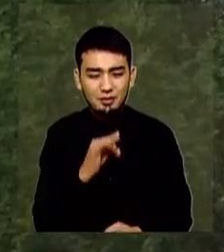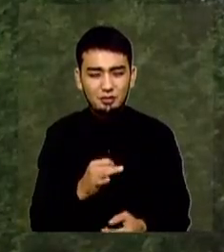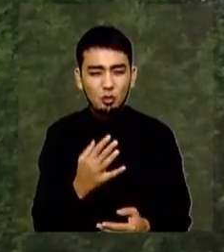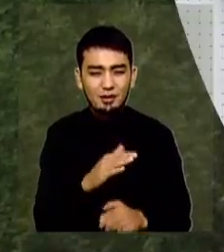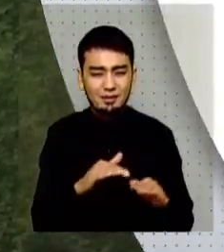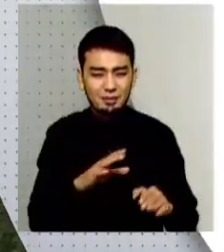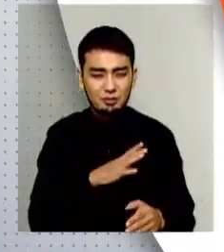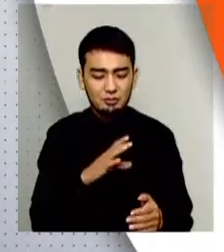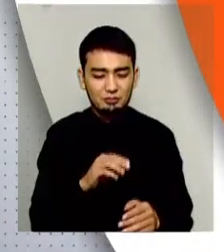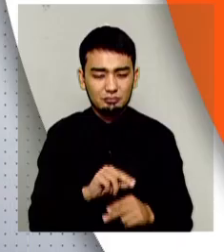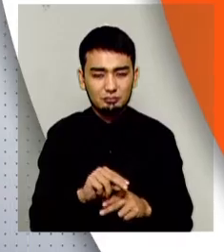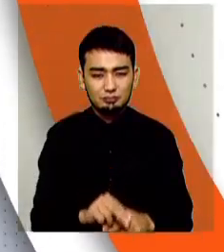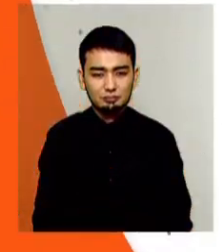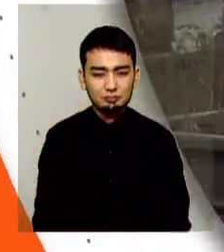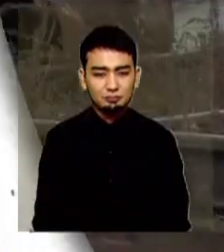воспитывали.